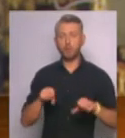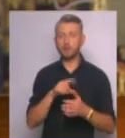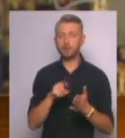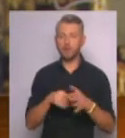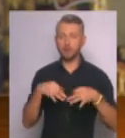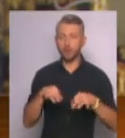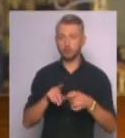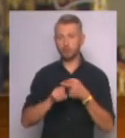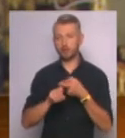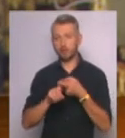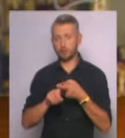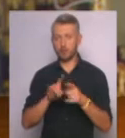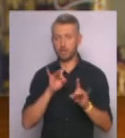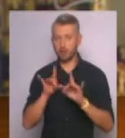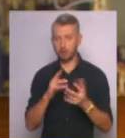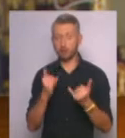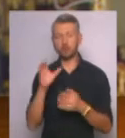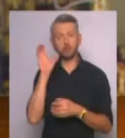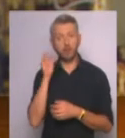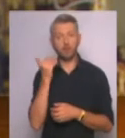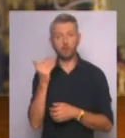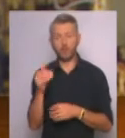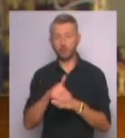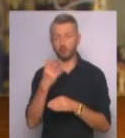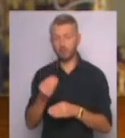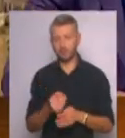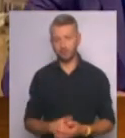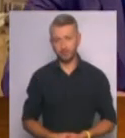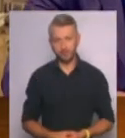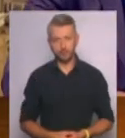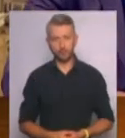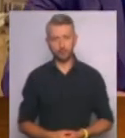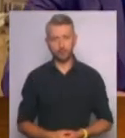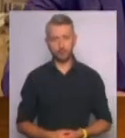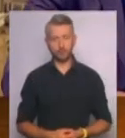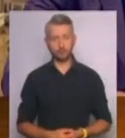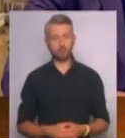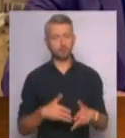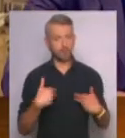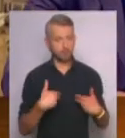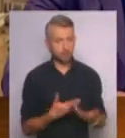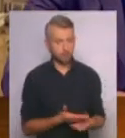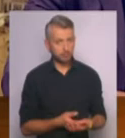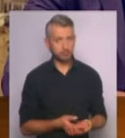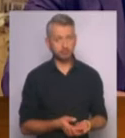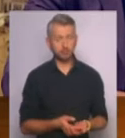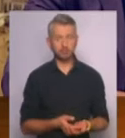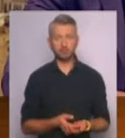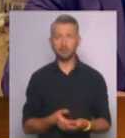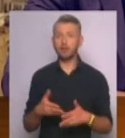транспорту, зв'язку та реклами. Нині слухаємо вас. Добрий день, ви в прямому ефірі. Добрий день.